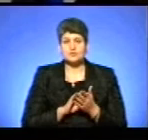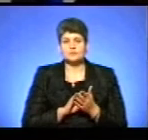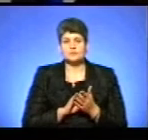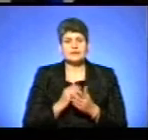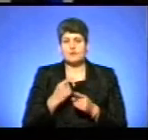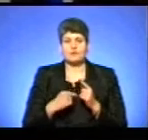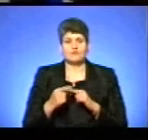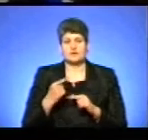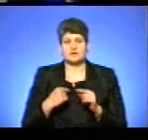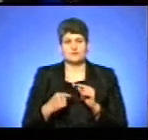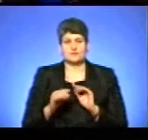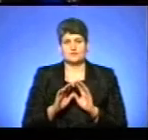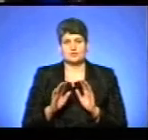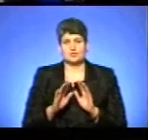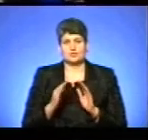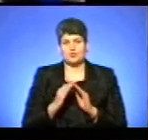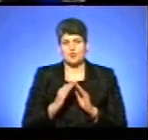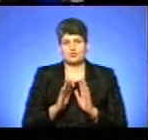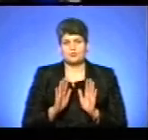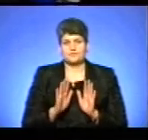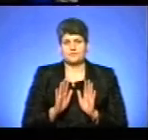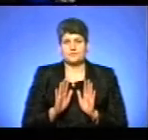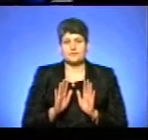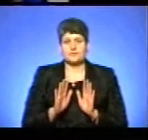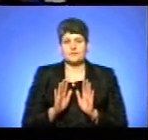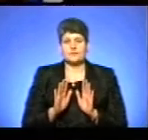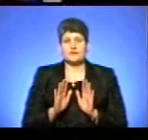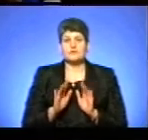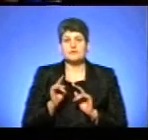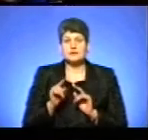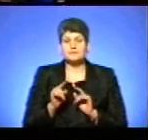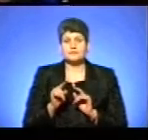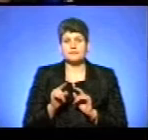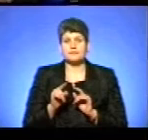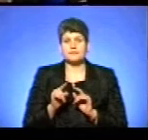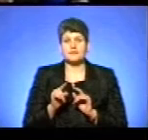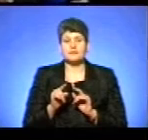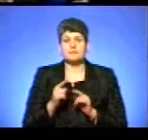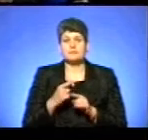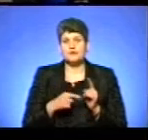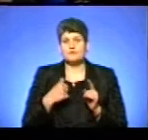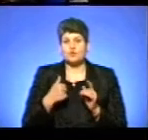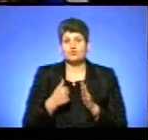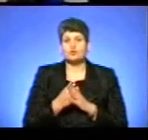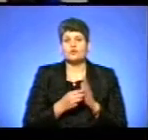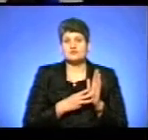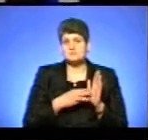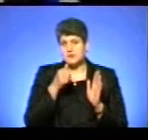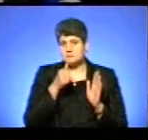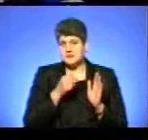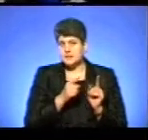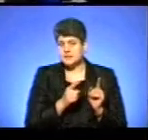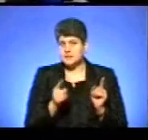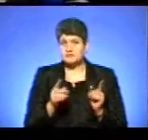не повертаються люди додому в звичне життя. В них порядка від, по-моєму, від півроку до 8 місяців